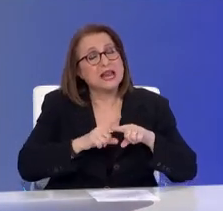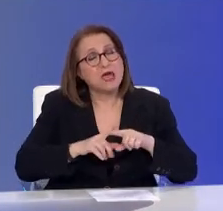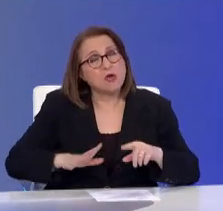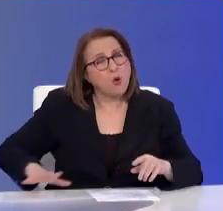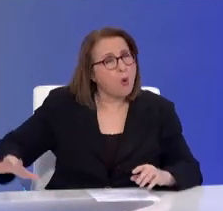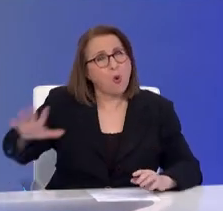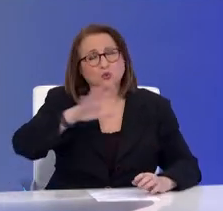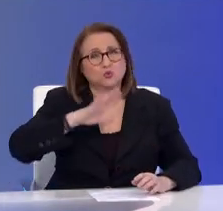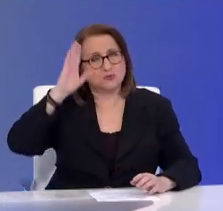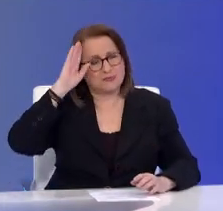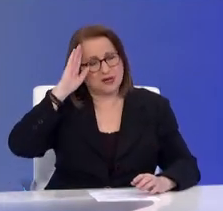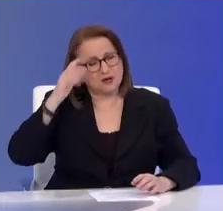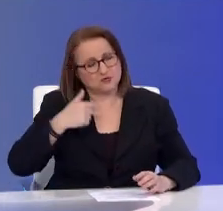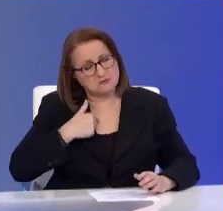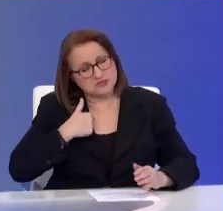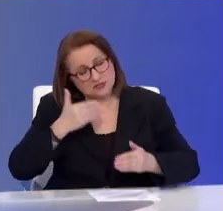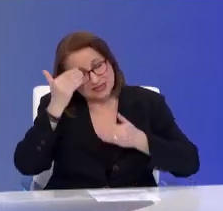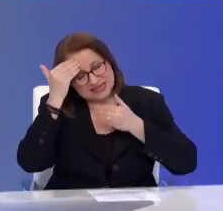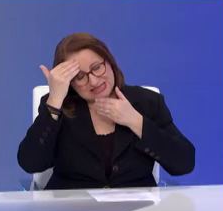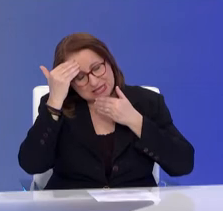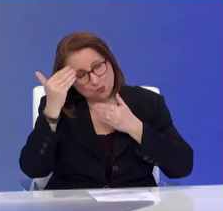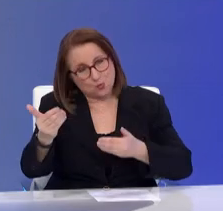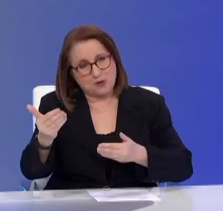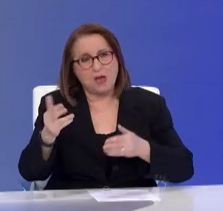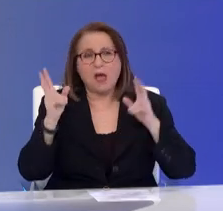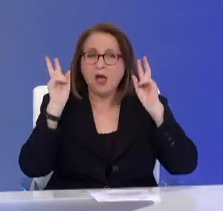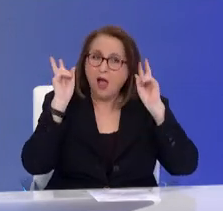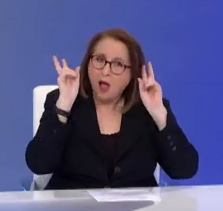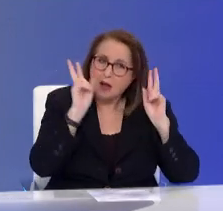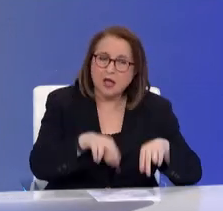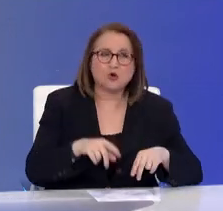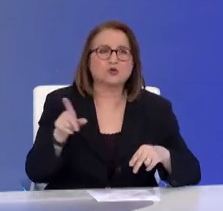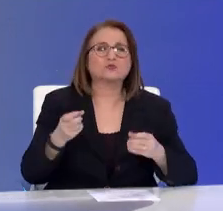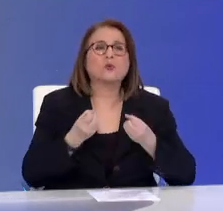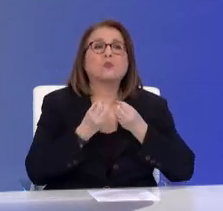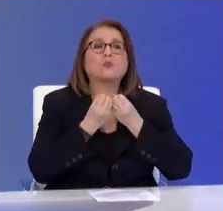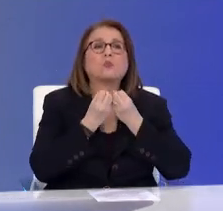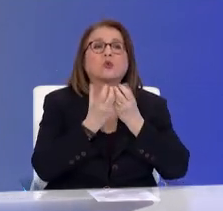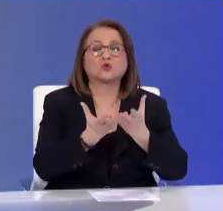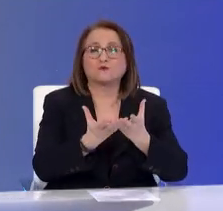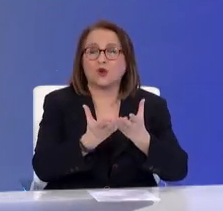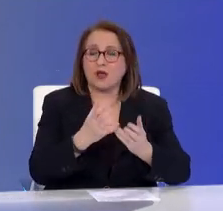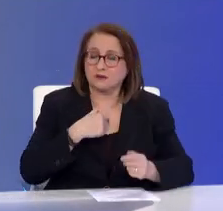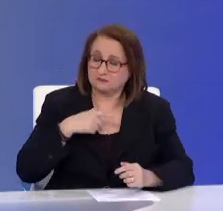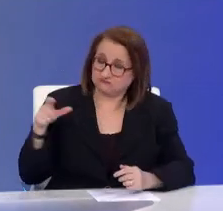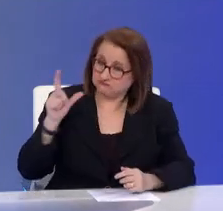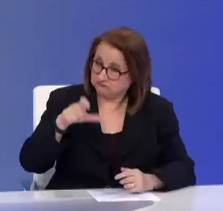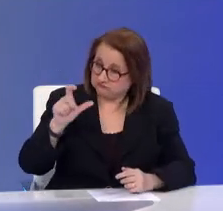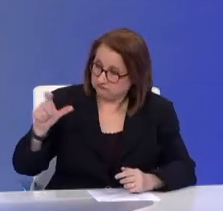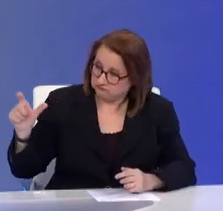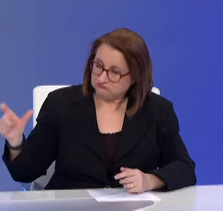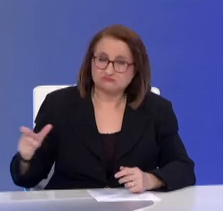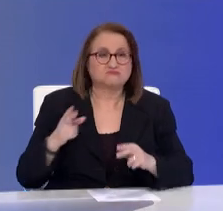ελληνισμό αναγνωρίζει την προσφορά τους και αναγνωρίζει